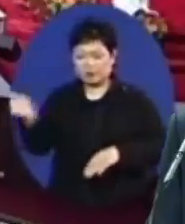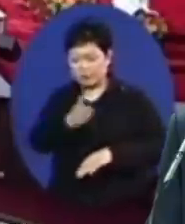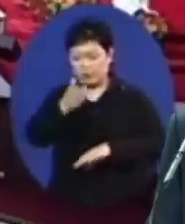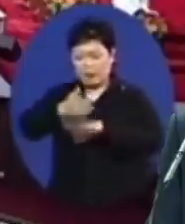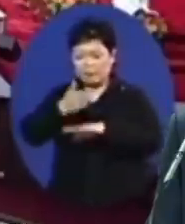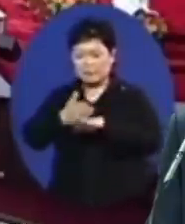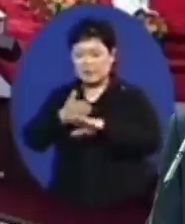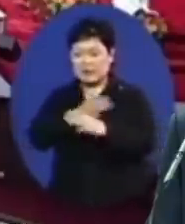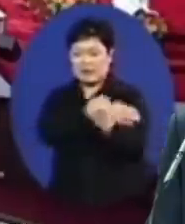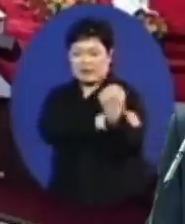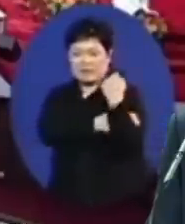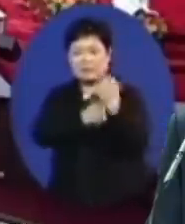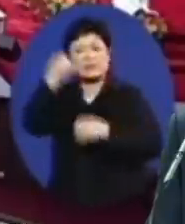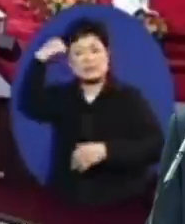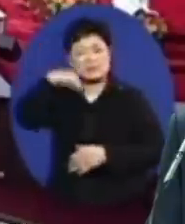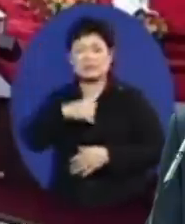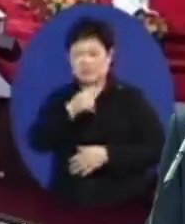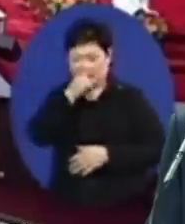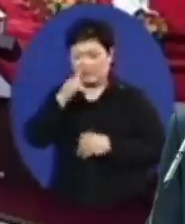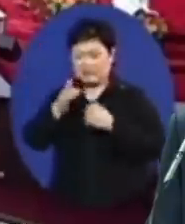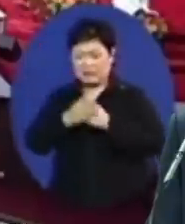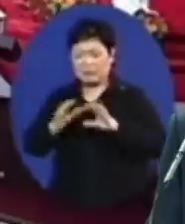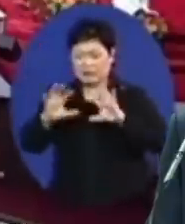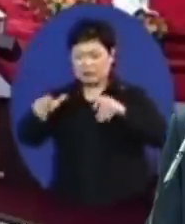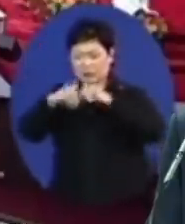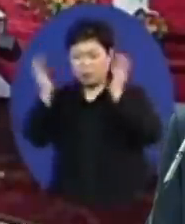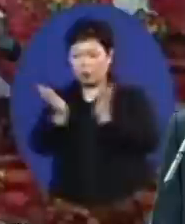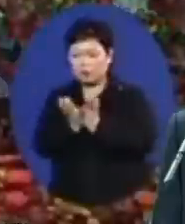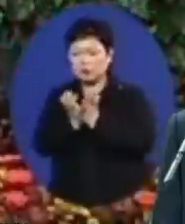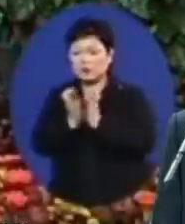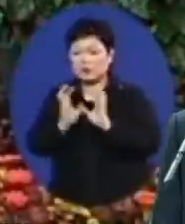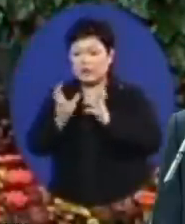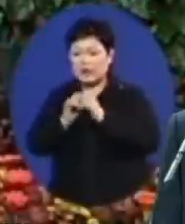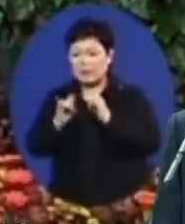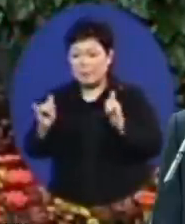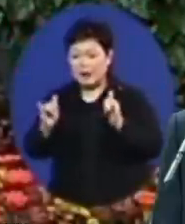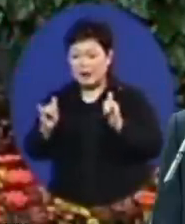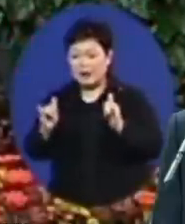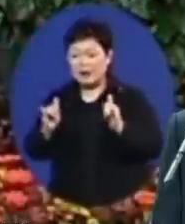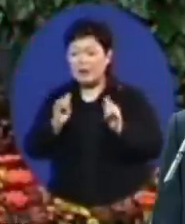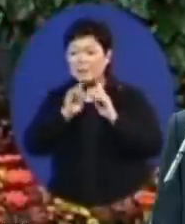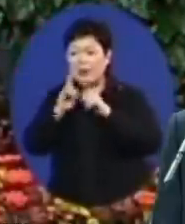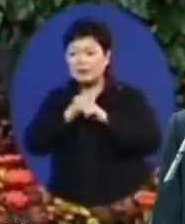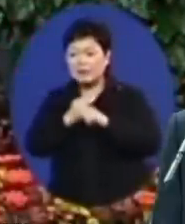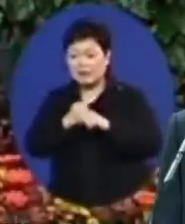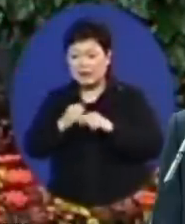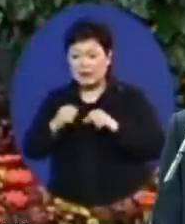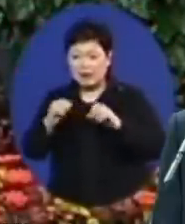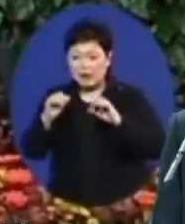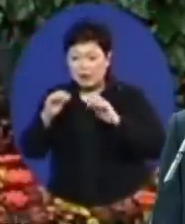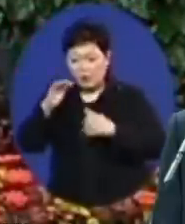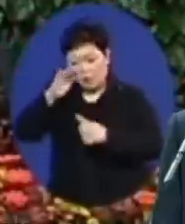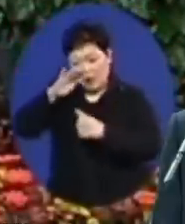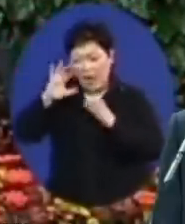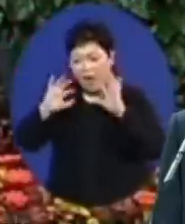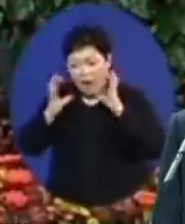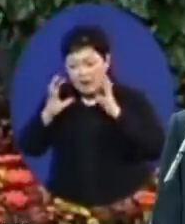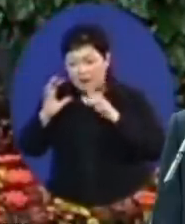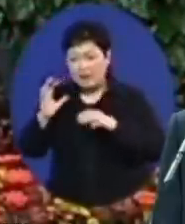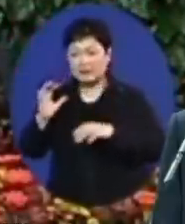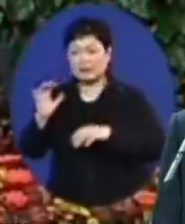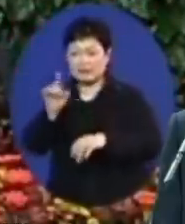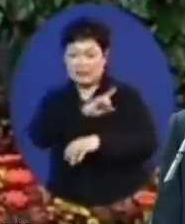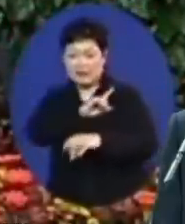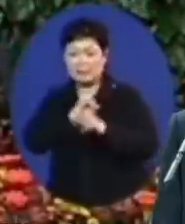느껴왔다고 말했었습니다. 그래서 지구상의 모든 나라 말에서 부모들이 아이들에게 말을 가르칠 때 엄마 아빠라는 말을 제일 먼저